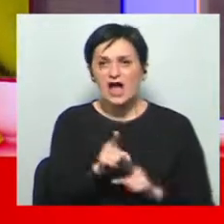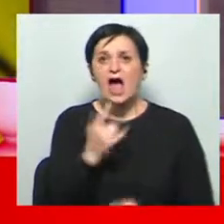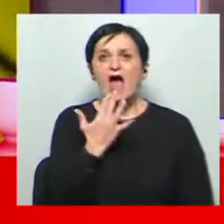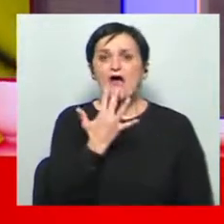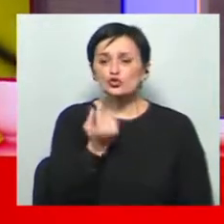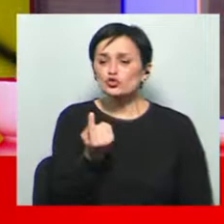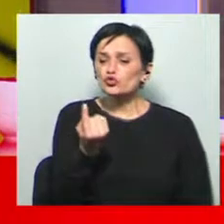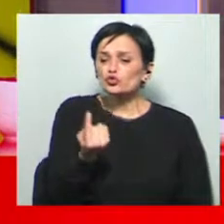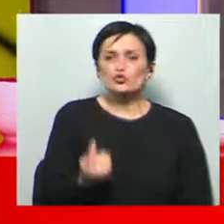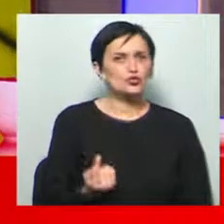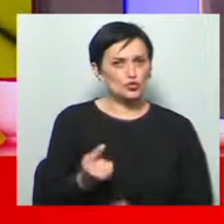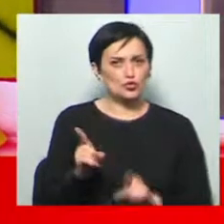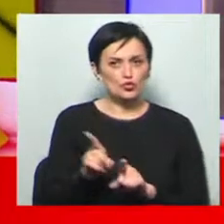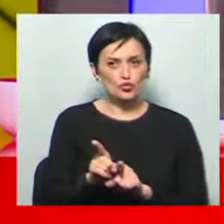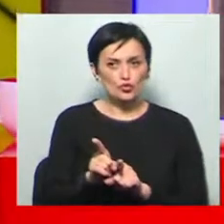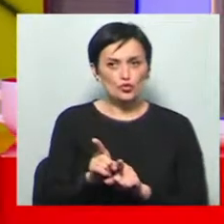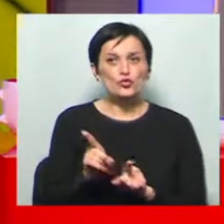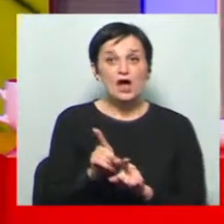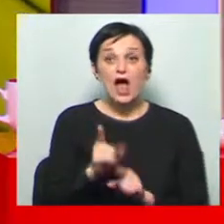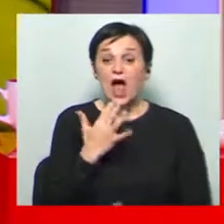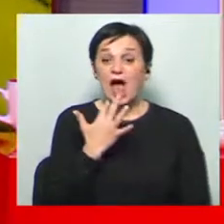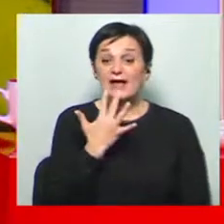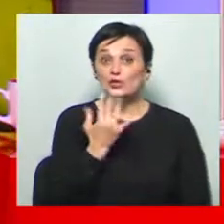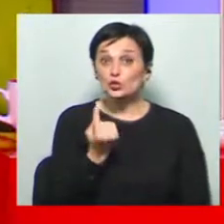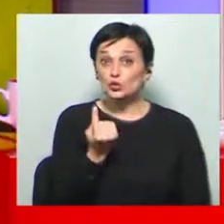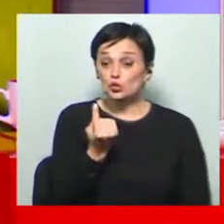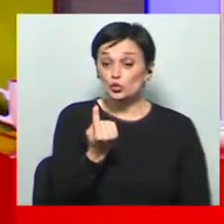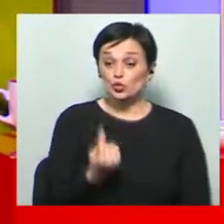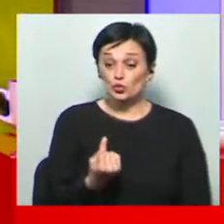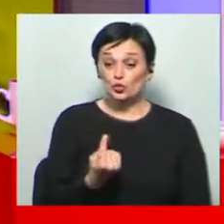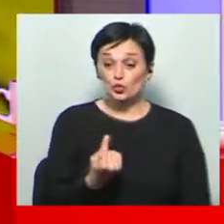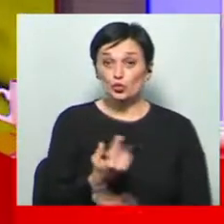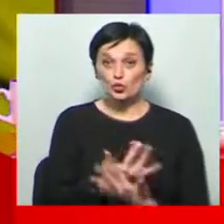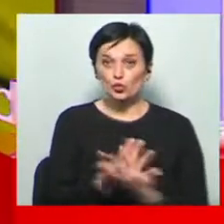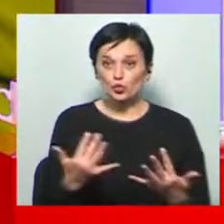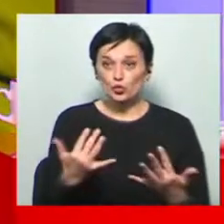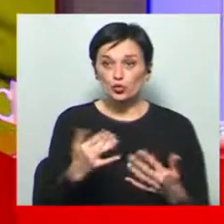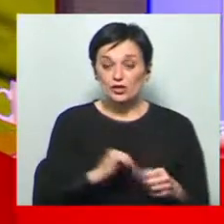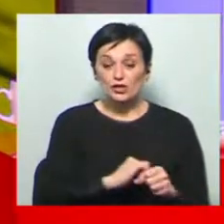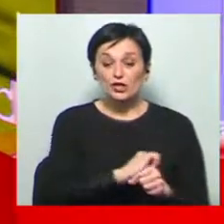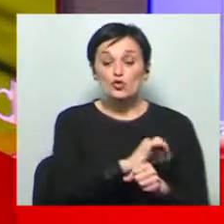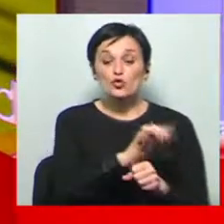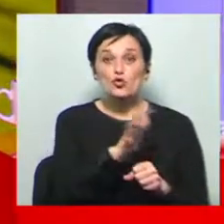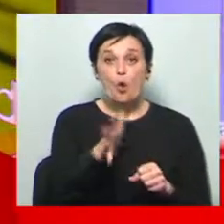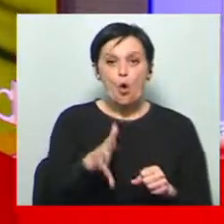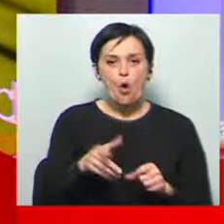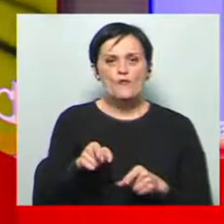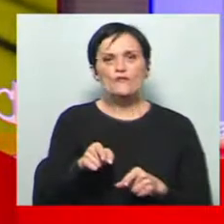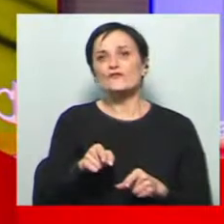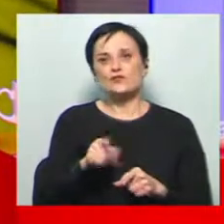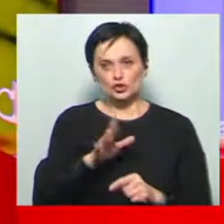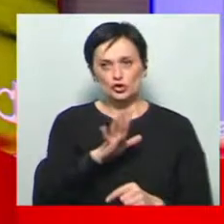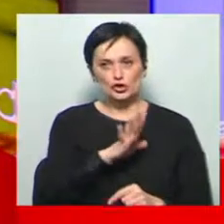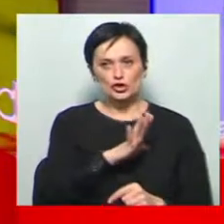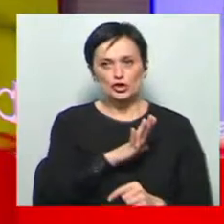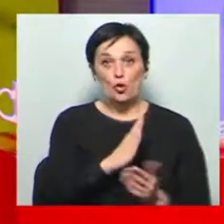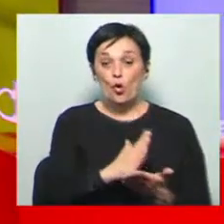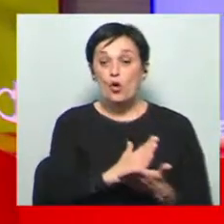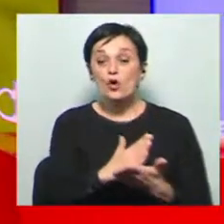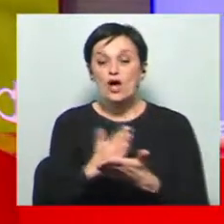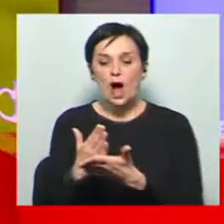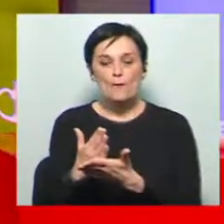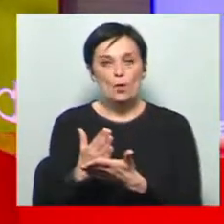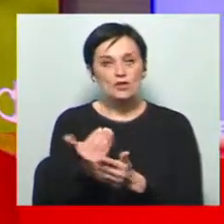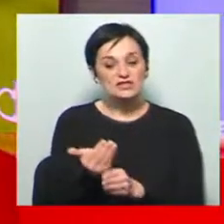კუთვნილებასაც, ისევე როგორც სხვადასხვა ეთნიკური კუთვნილების რისკით, COVID-19 შემთხვევაშიც კი იყო გამოყოფილი